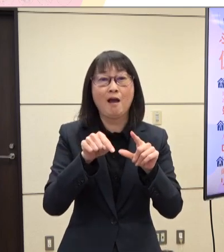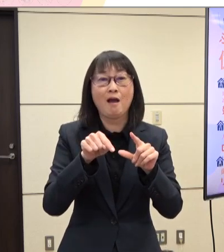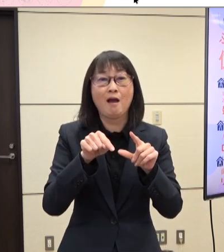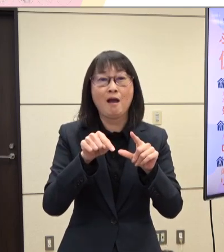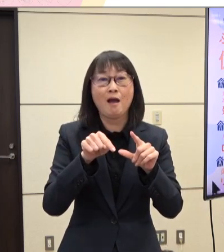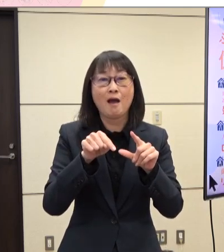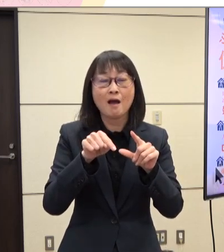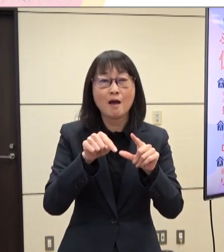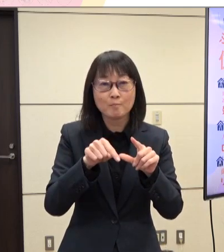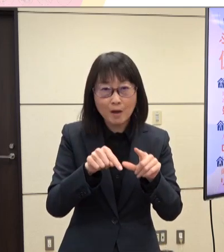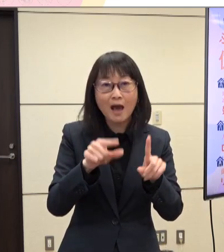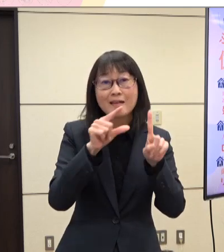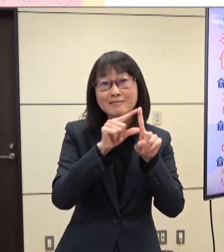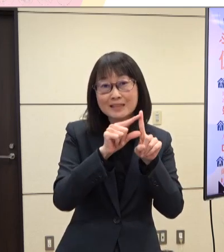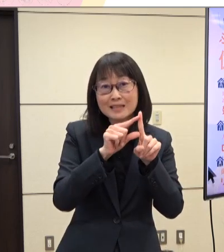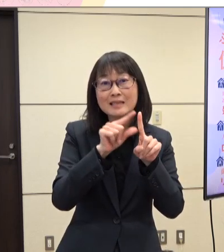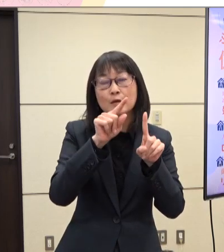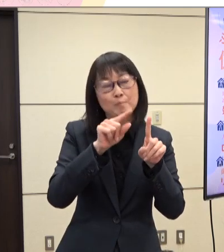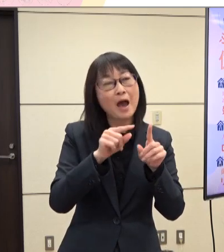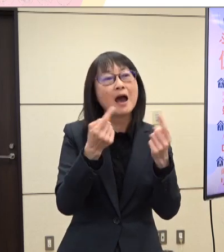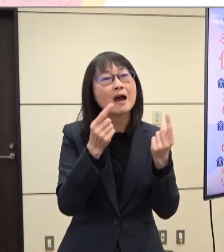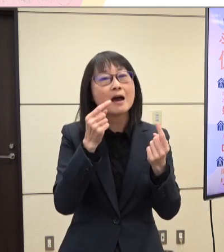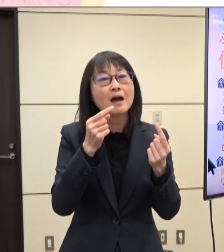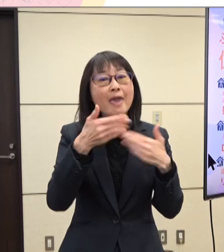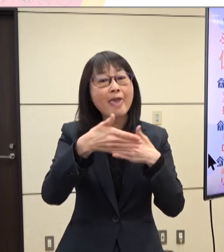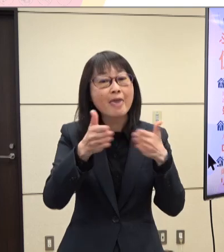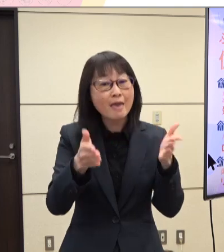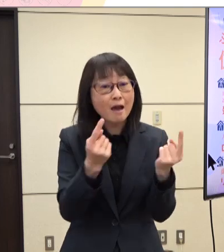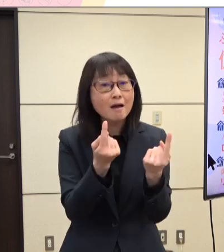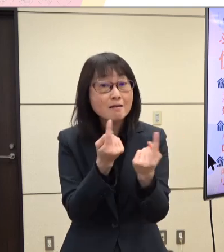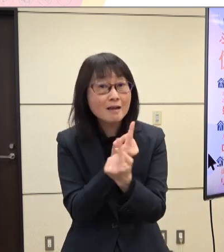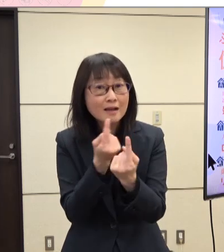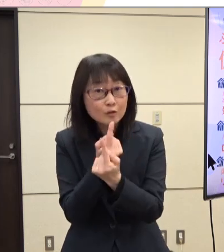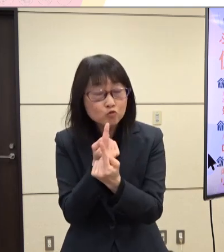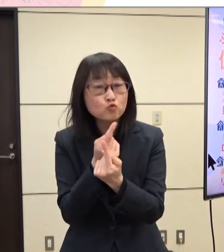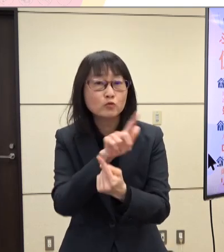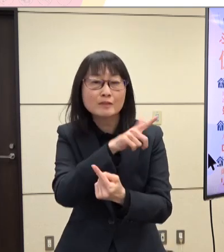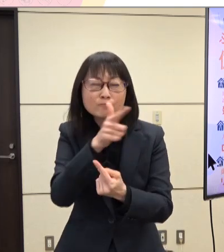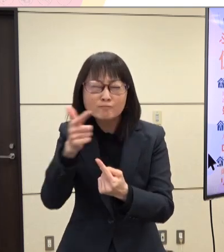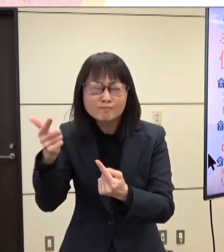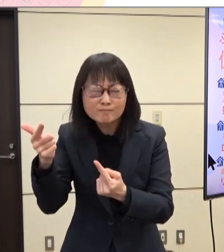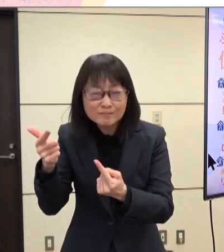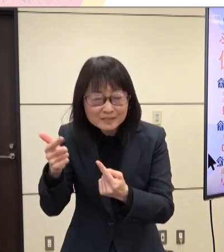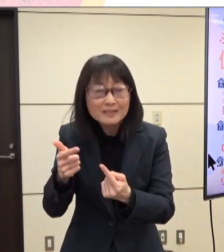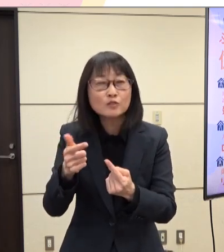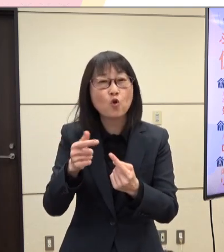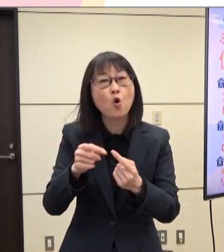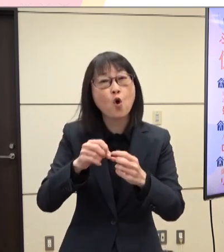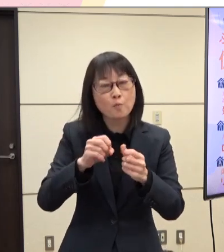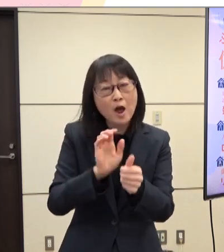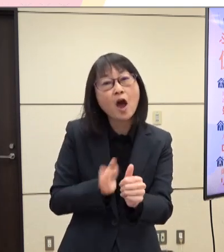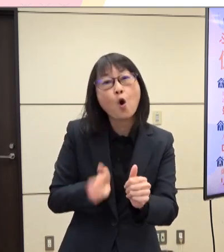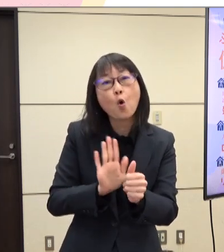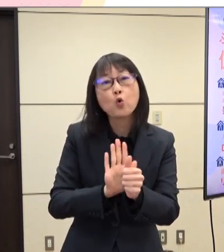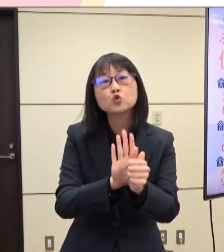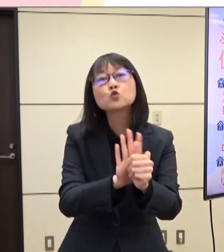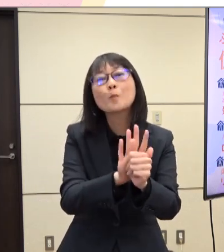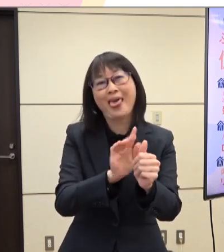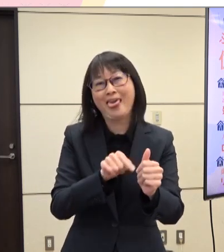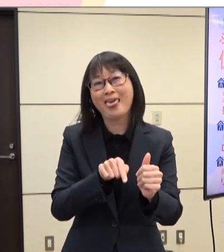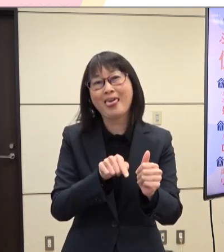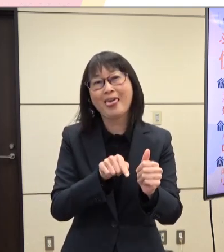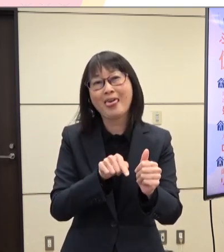は DIY リノベーション住宅といったようなことを取り組んで、若い世代が入りやすい、そうい